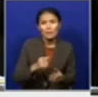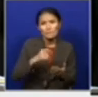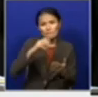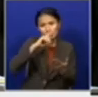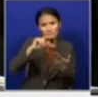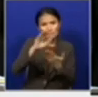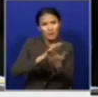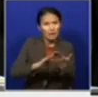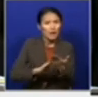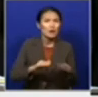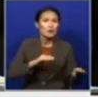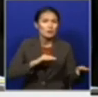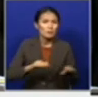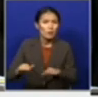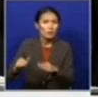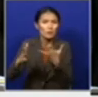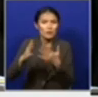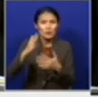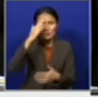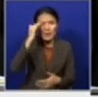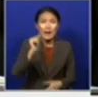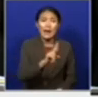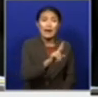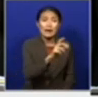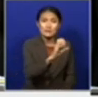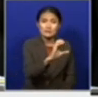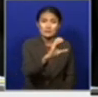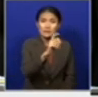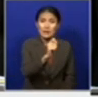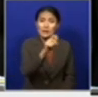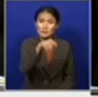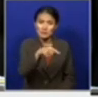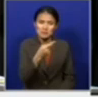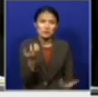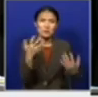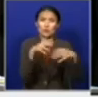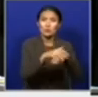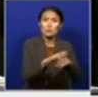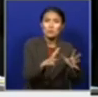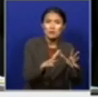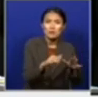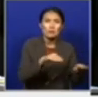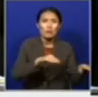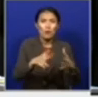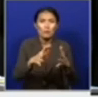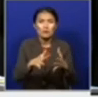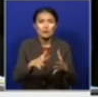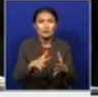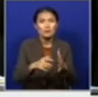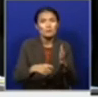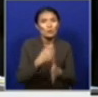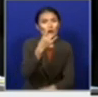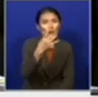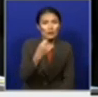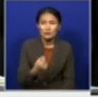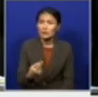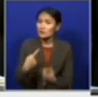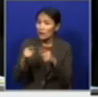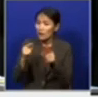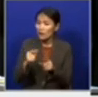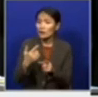เจรจา CPTPP ต้องอธิบายให้ได้ว่าทำไมไทยไม่พร้อมที่จะเปิดเสรีรัฐวิส